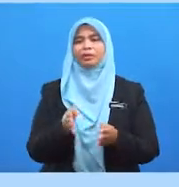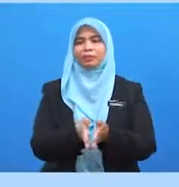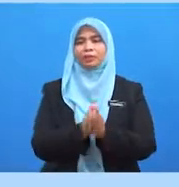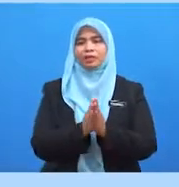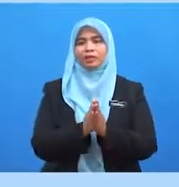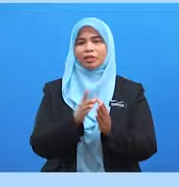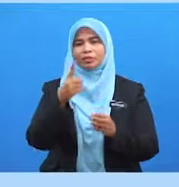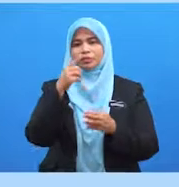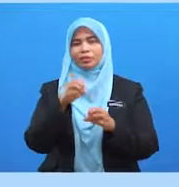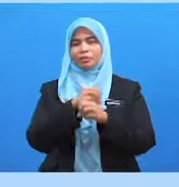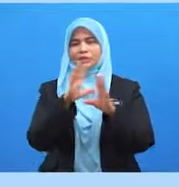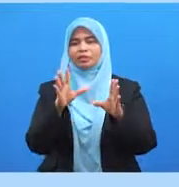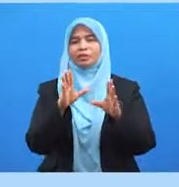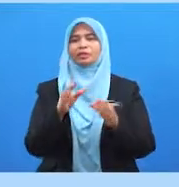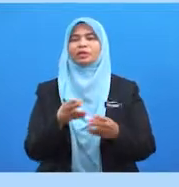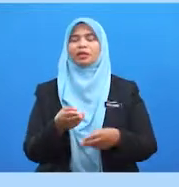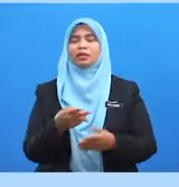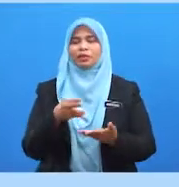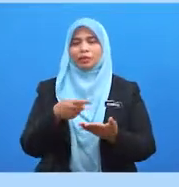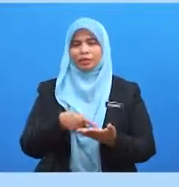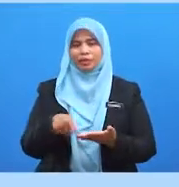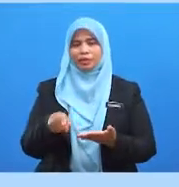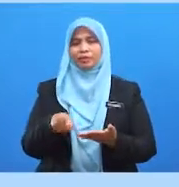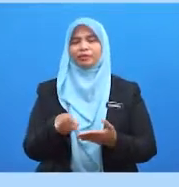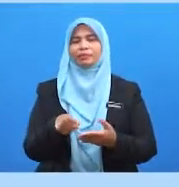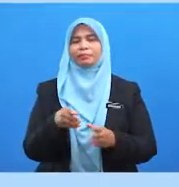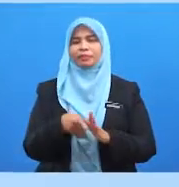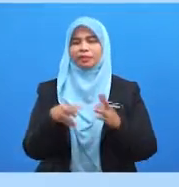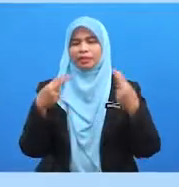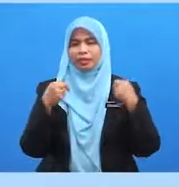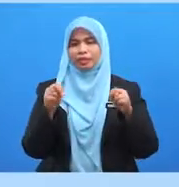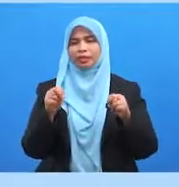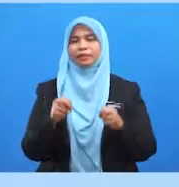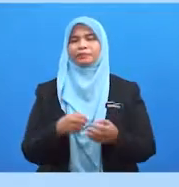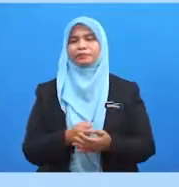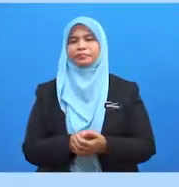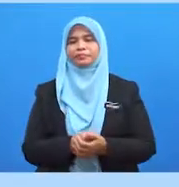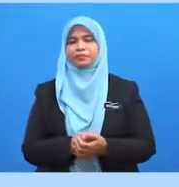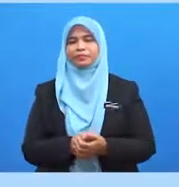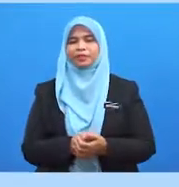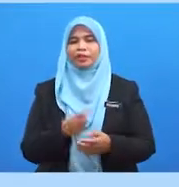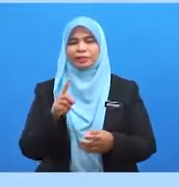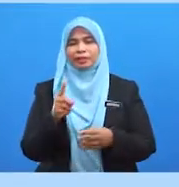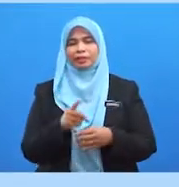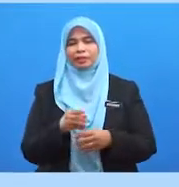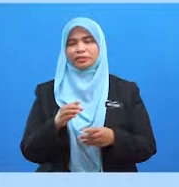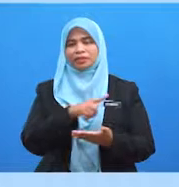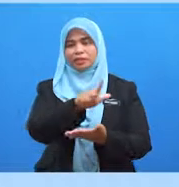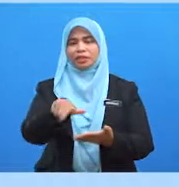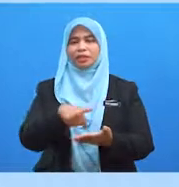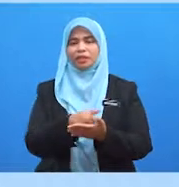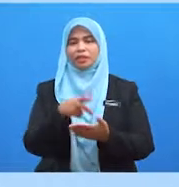untuk menjelaskan segala hutang perniagaan dalam bahagian kewangan di mana segala kos